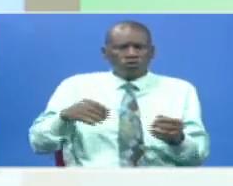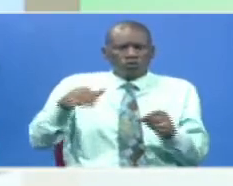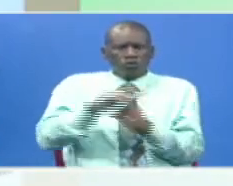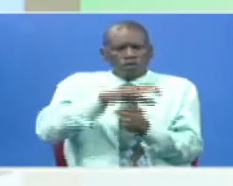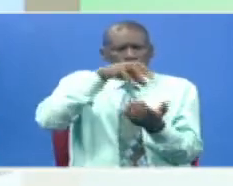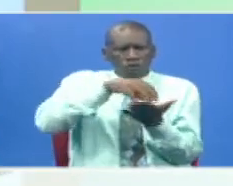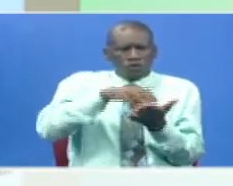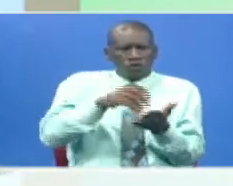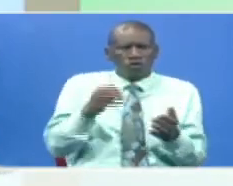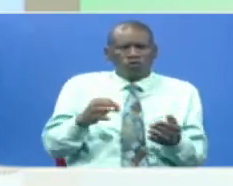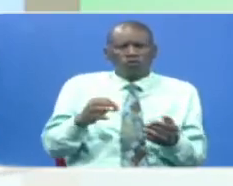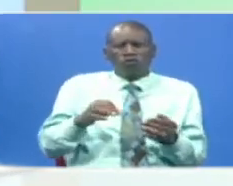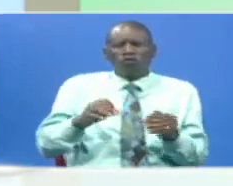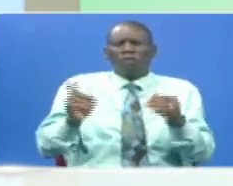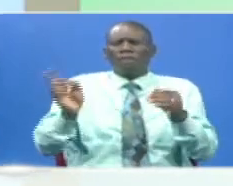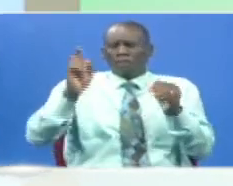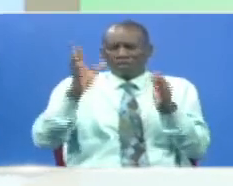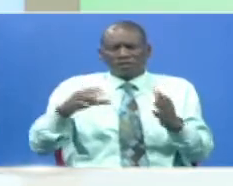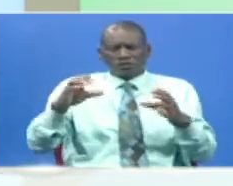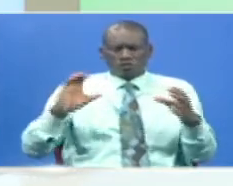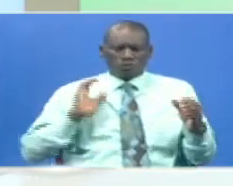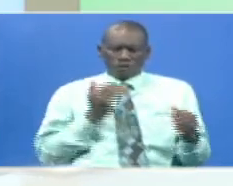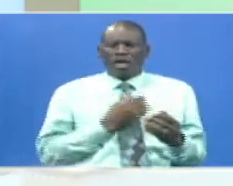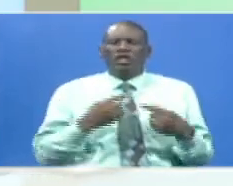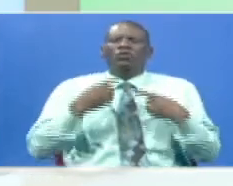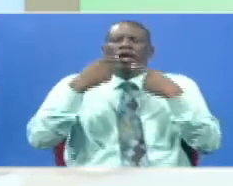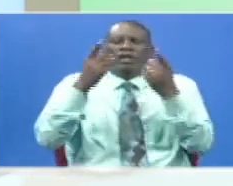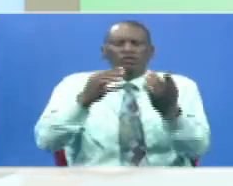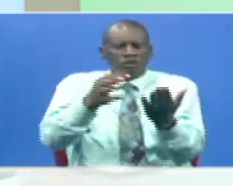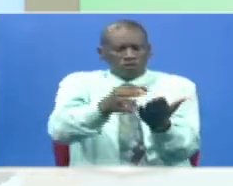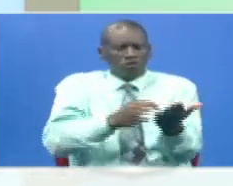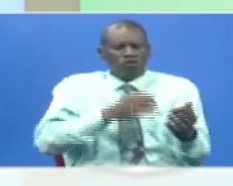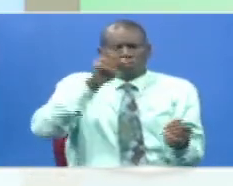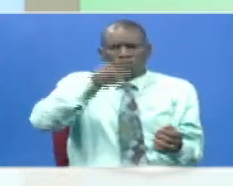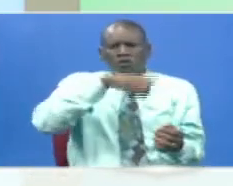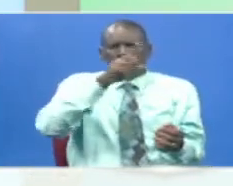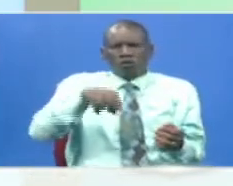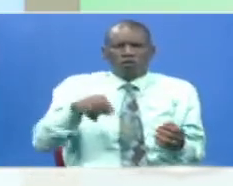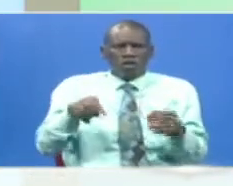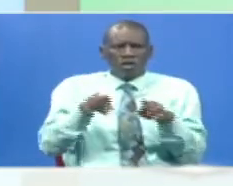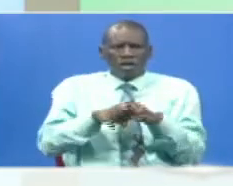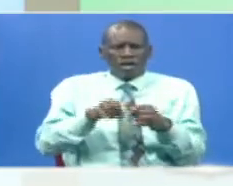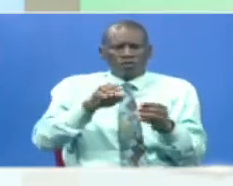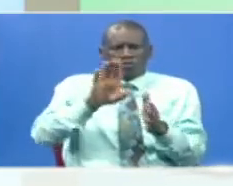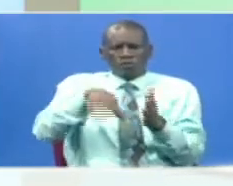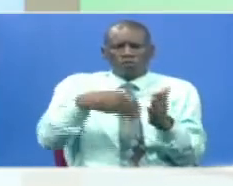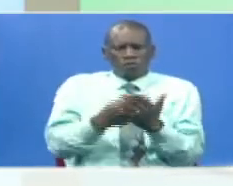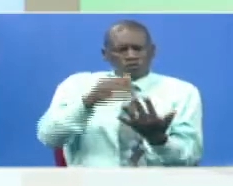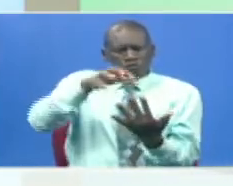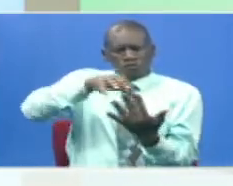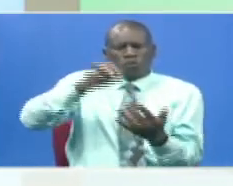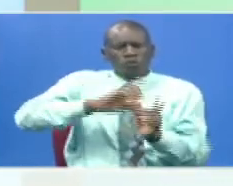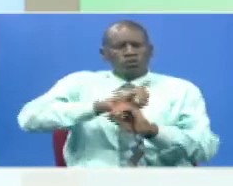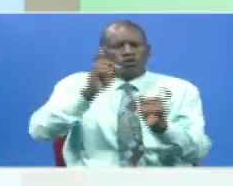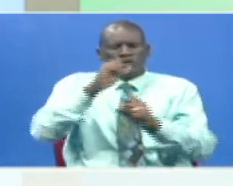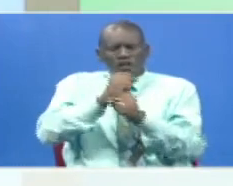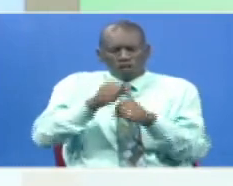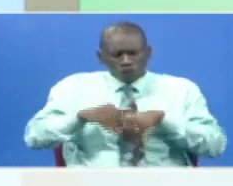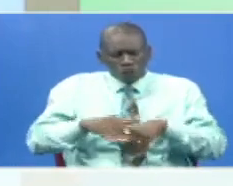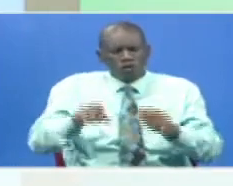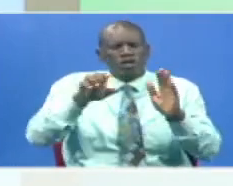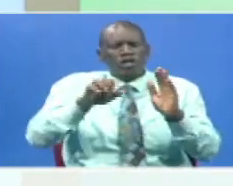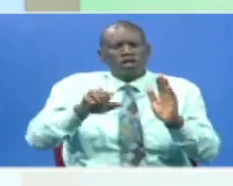katika baraza lake la mawaziri na kutangaza orodha hiyo kuwa haramu kama mchakato unaopelekea uteuzi haukufanyika kwa mujibu wa sheria. George